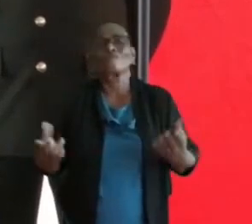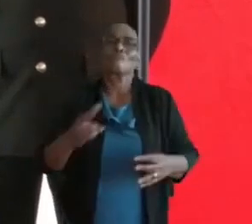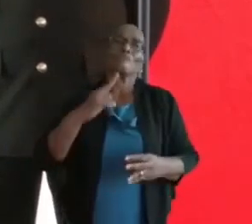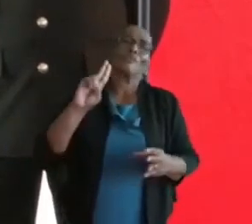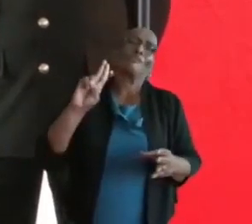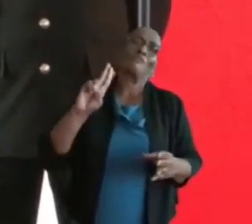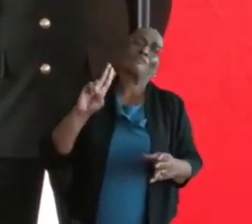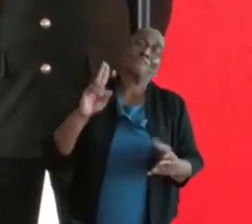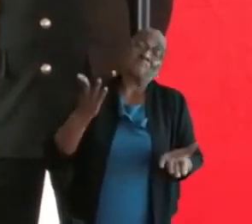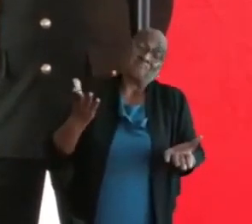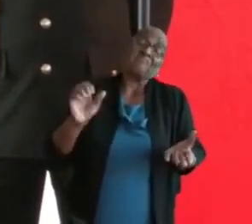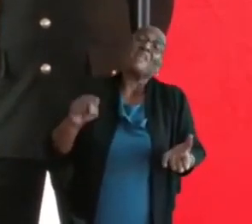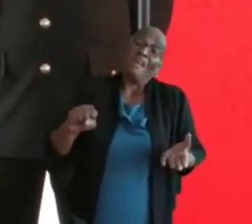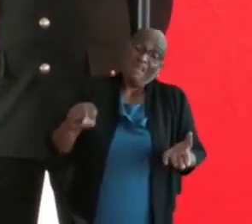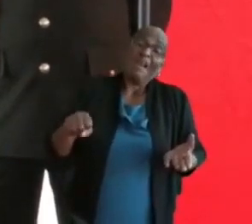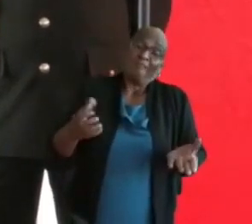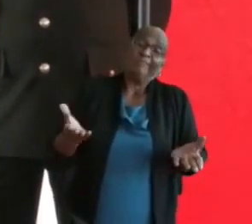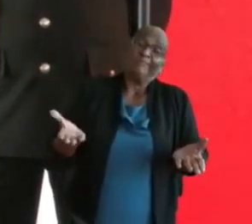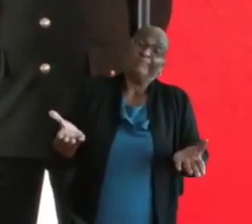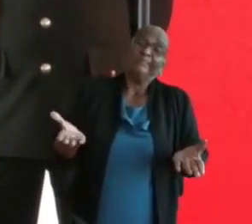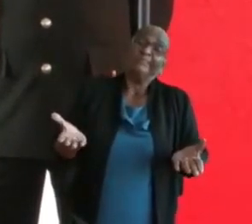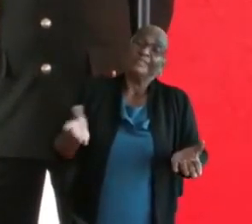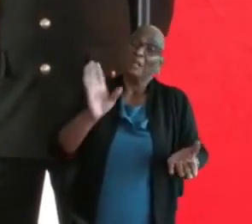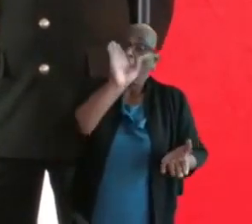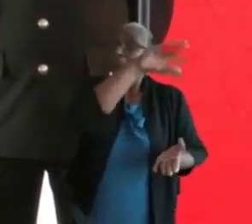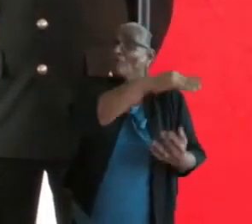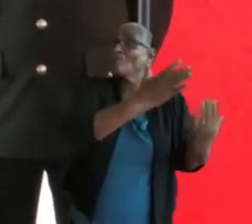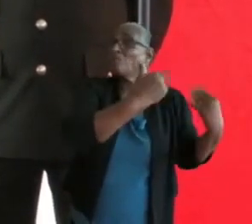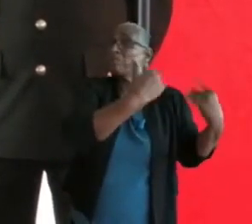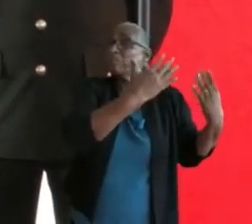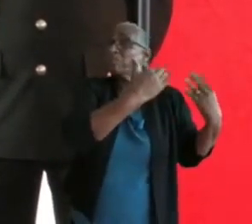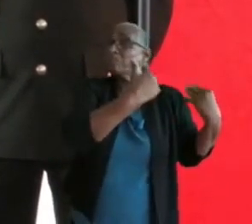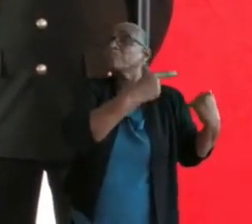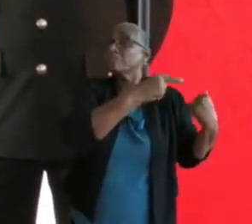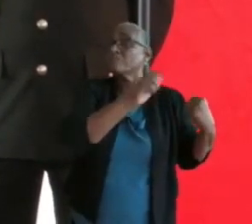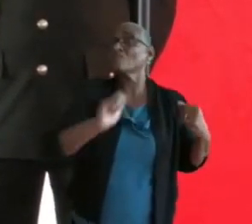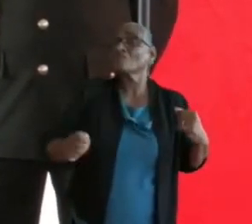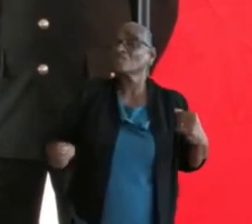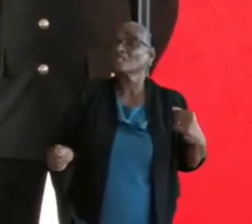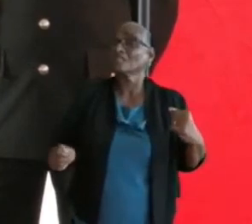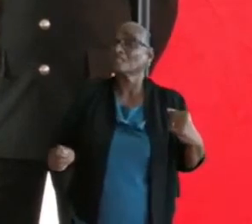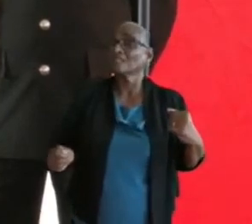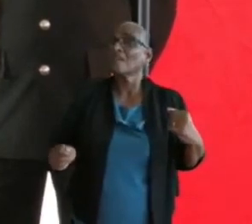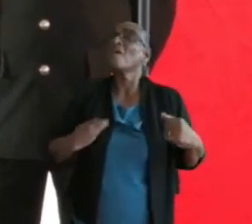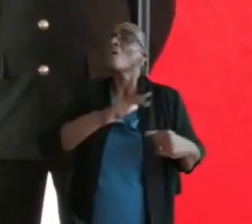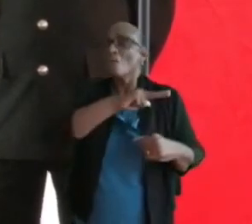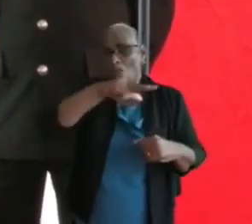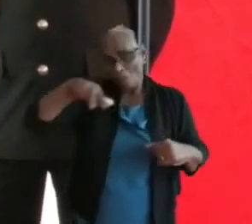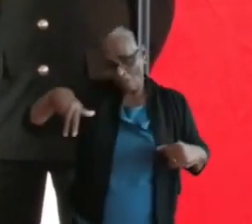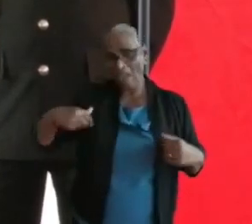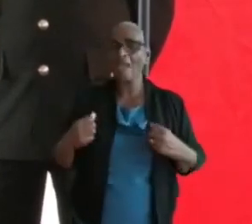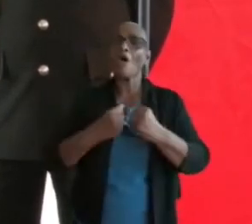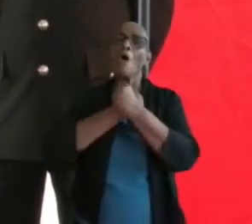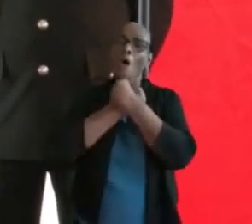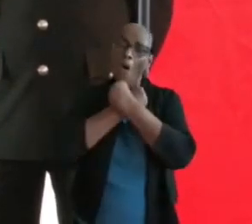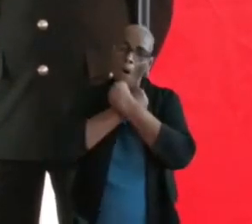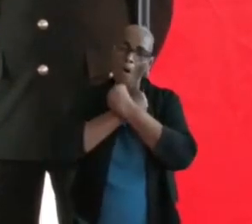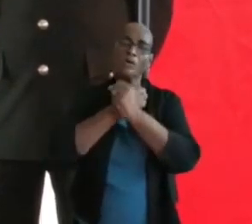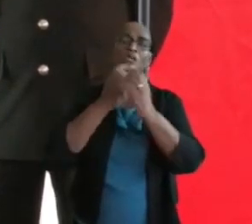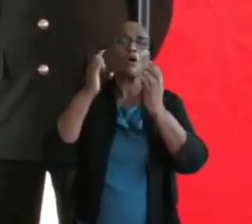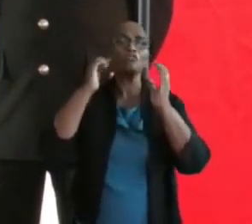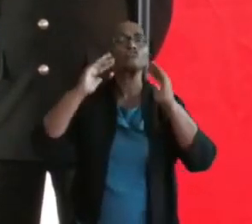En ja, het is buiten inderdaad heet, maar meneer de voorzitter, wij houden ons hoofd